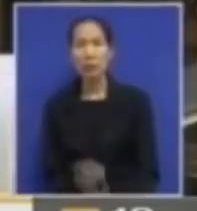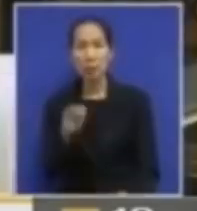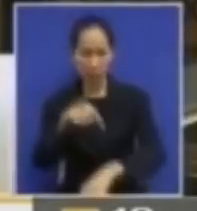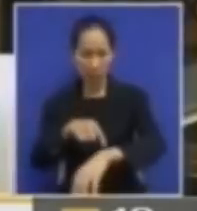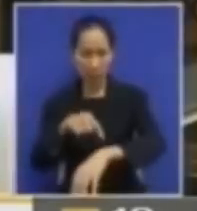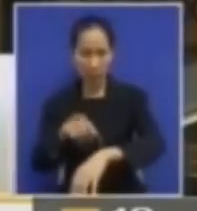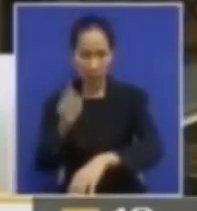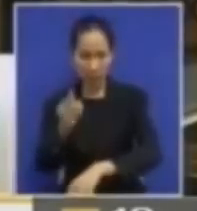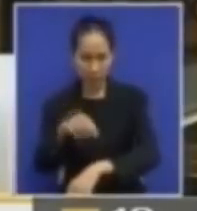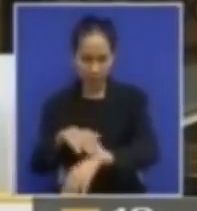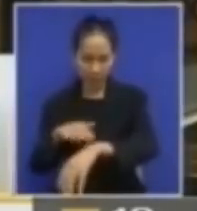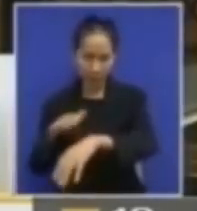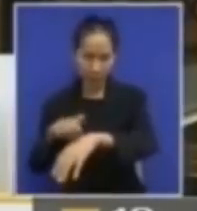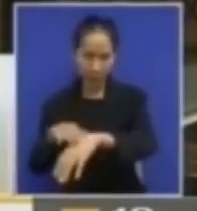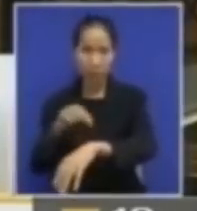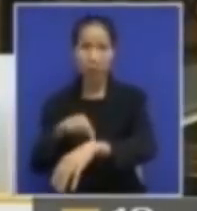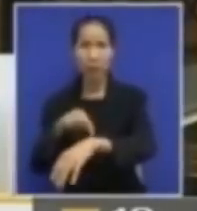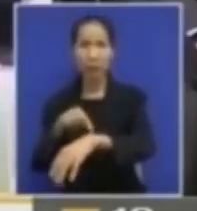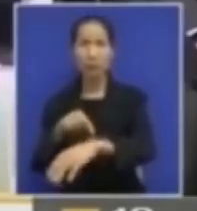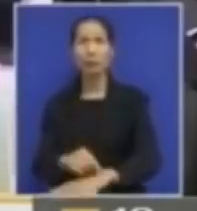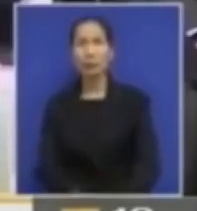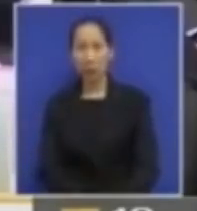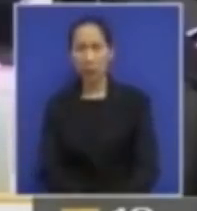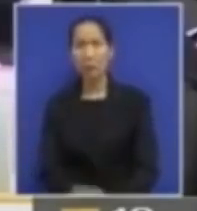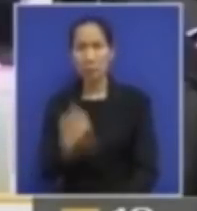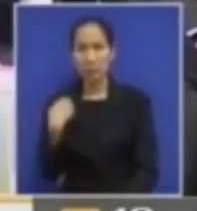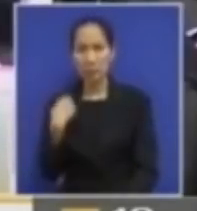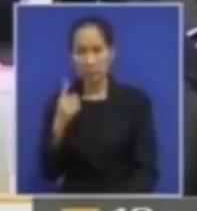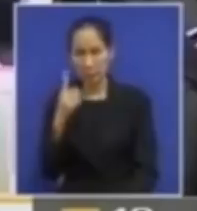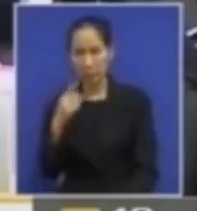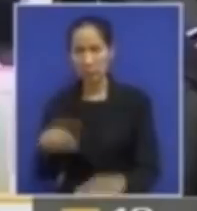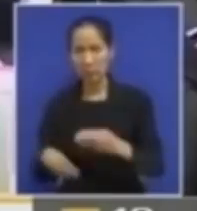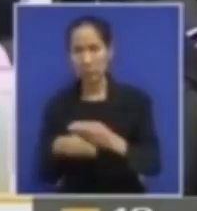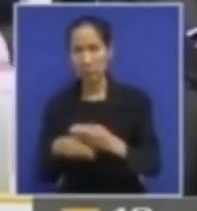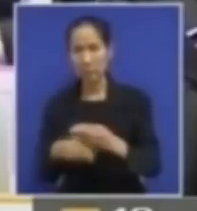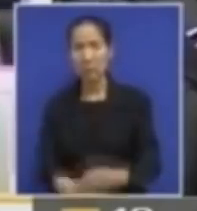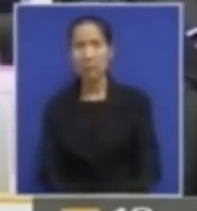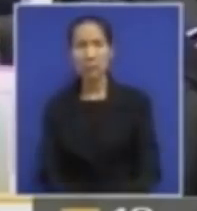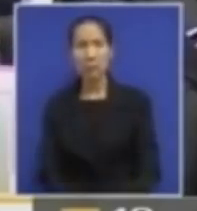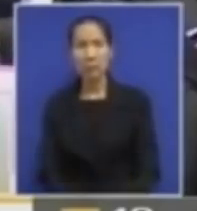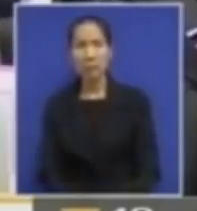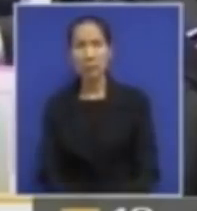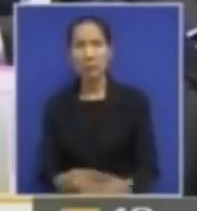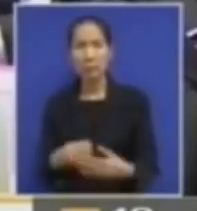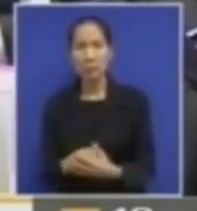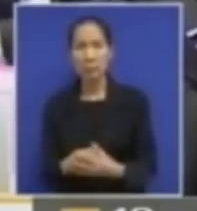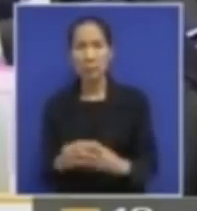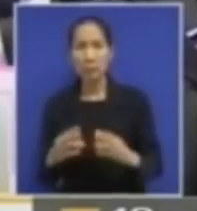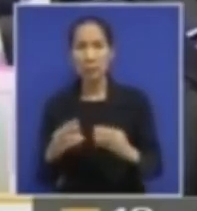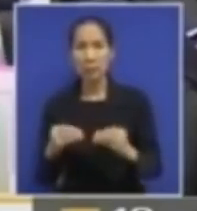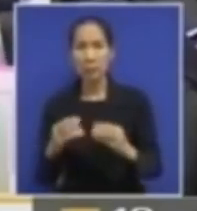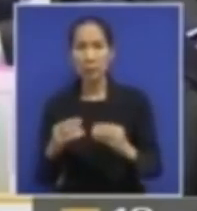ครับ ขอบพระคุณครับผมมีอีกประเด็นเดียวครับท่านเป็นการประชุมแทบจะเป็นการประชุมทางตร